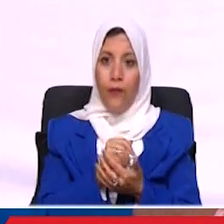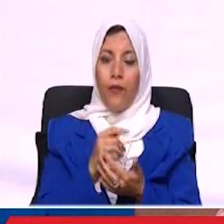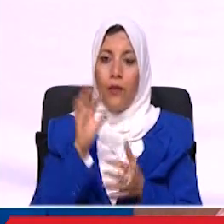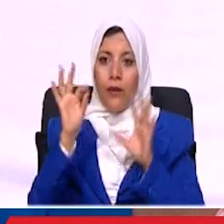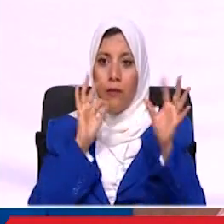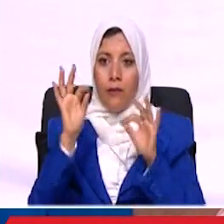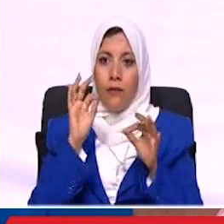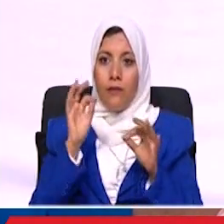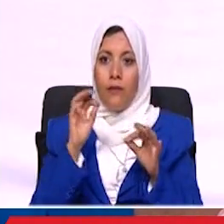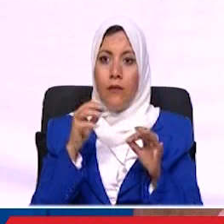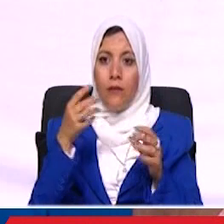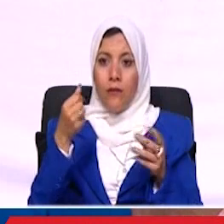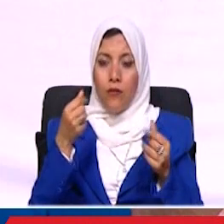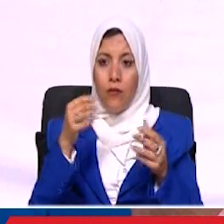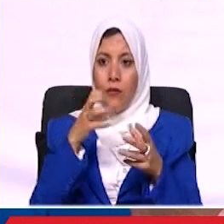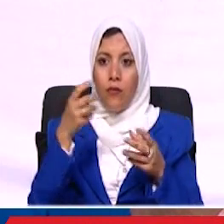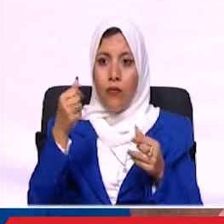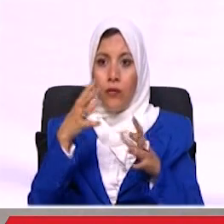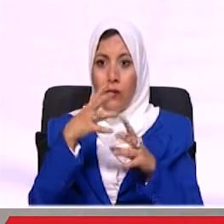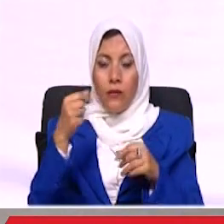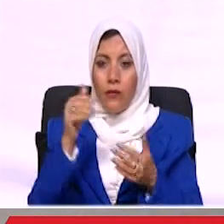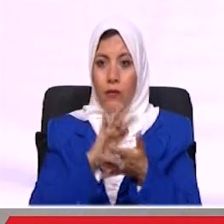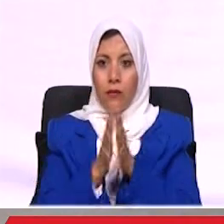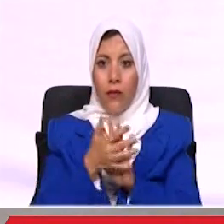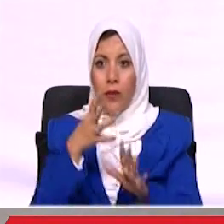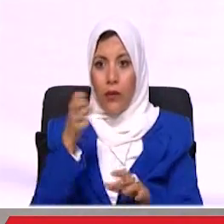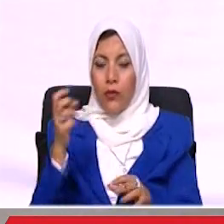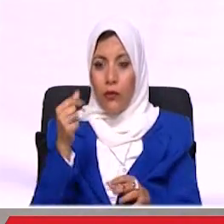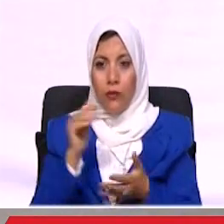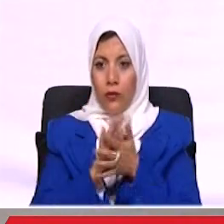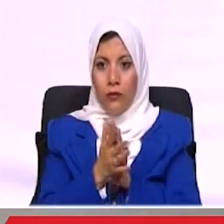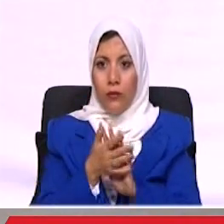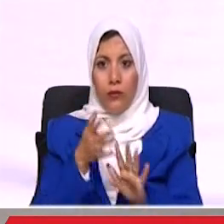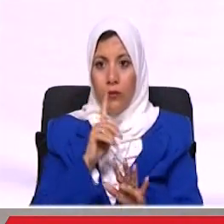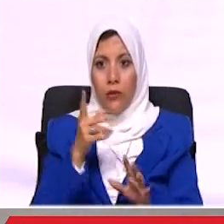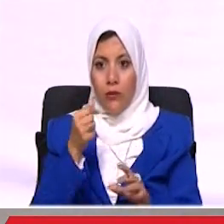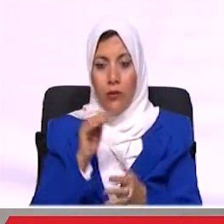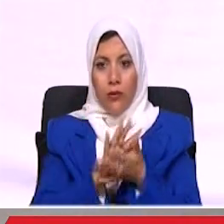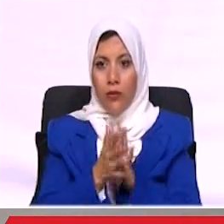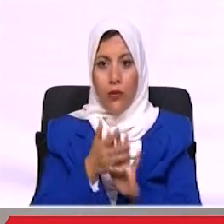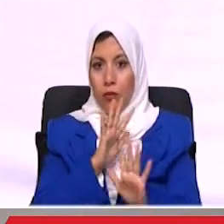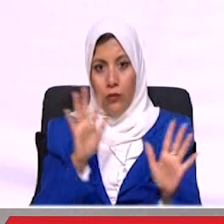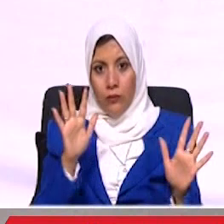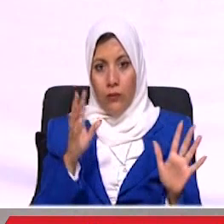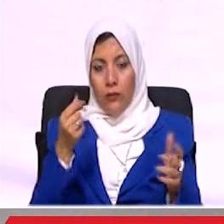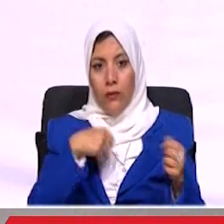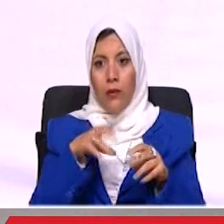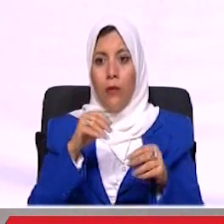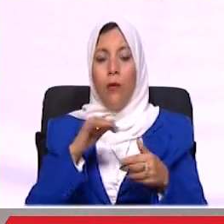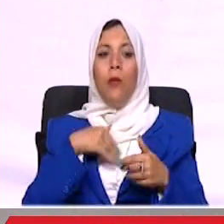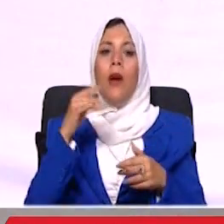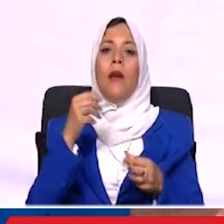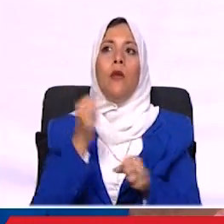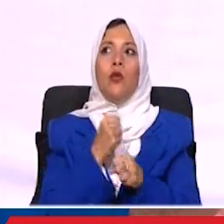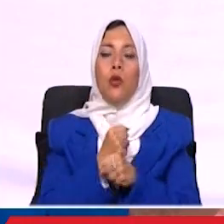لك كان وما خدتش كمان فلوس، انا معلوماتي ما خدتش فلوس على الدور كمان. لا لا ما خدتش. ما خدتش. لا لا